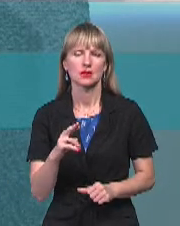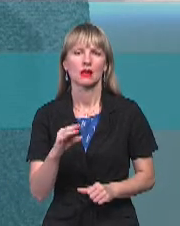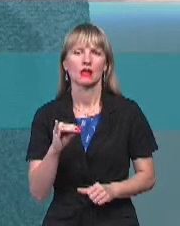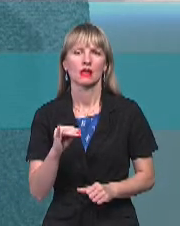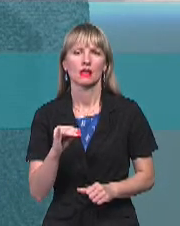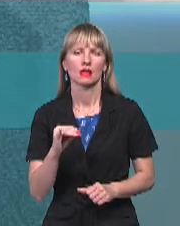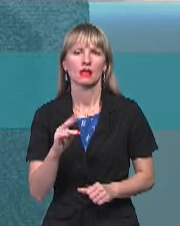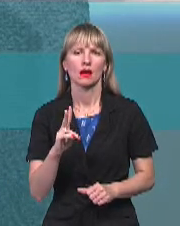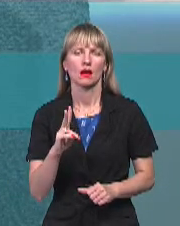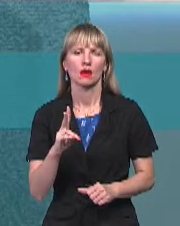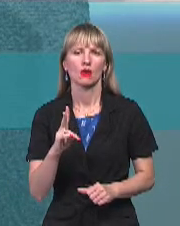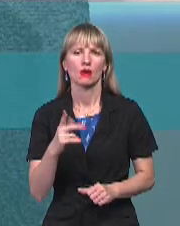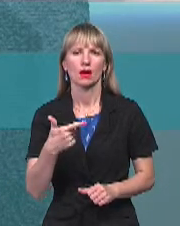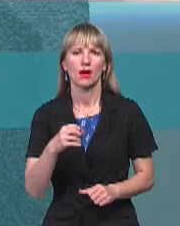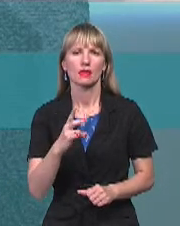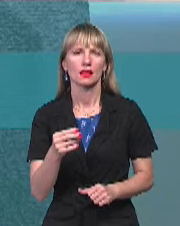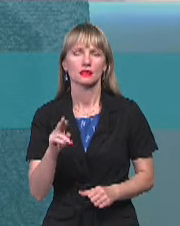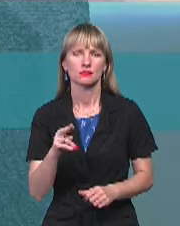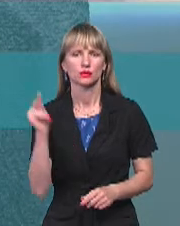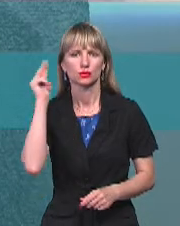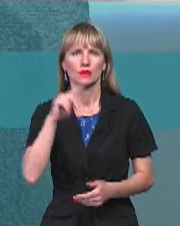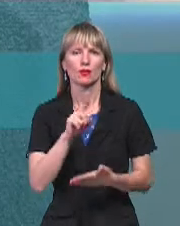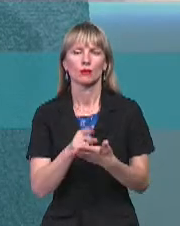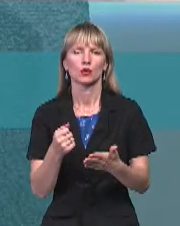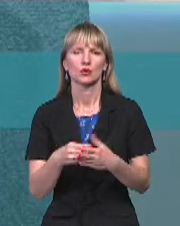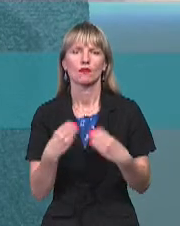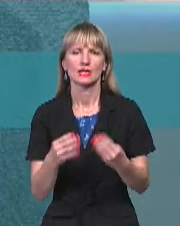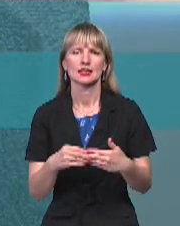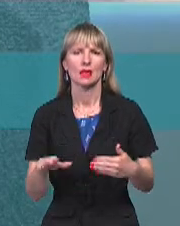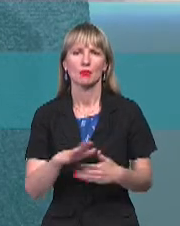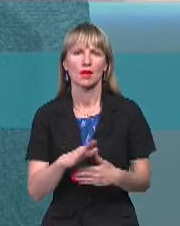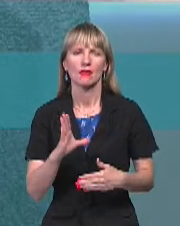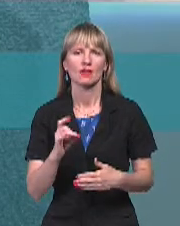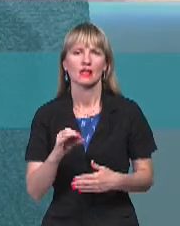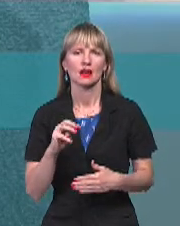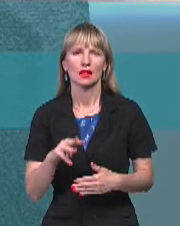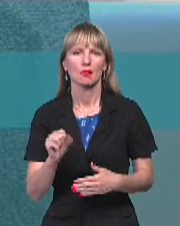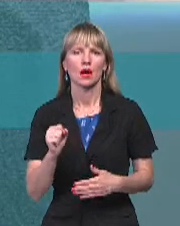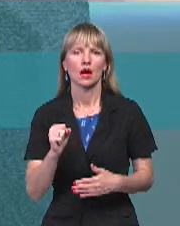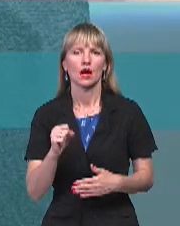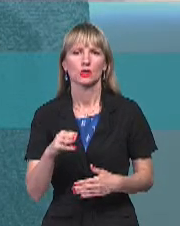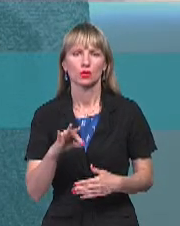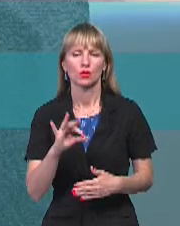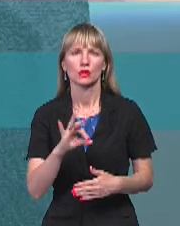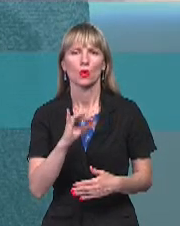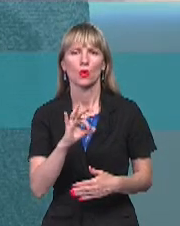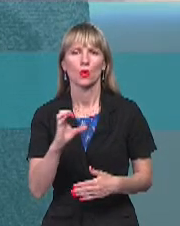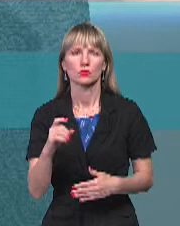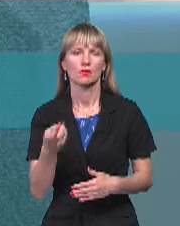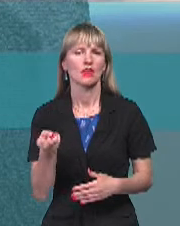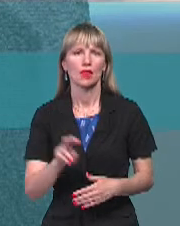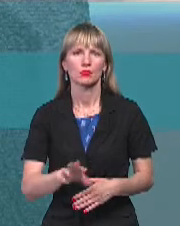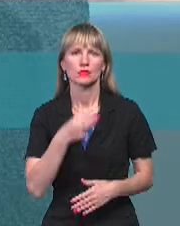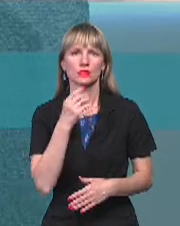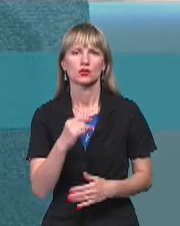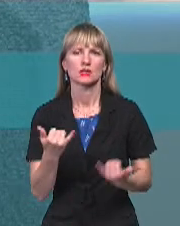Обидва депутати міськради вивчали питання щодо виділення земель ветеранам АТО ООСП. Але вони не прийшли, пославшись на те,